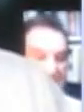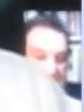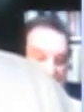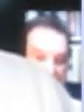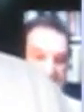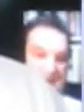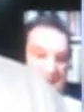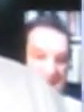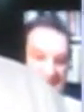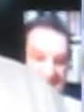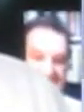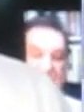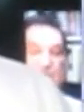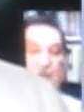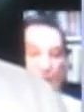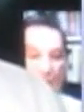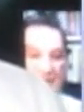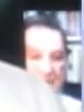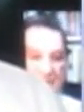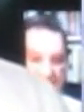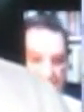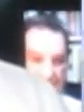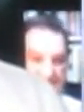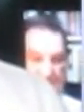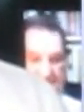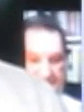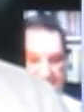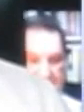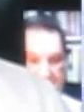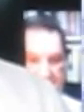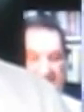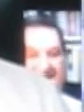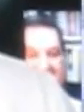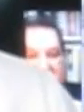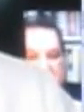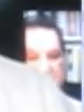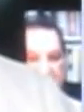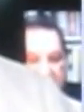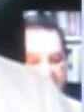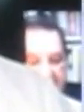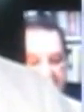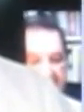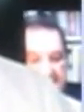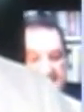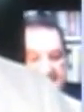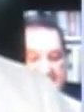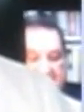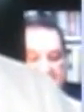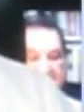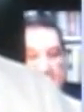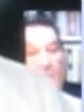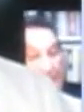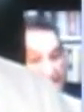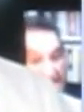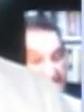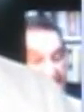σε αντιπερισπασμό να κάνει έρευνες εκεί που έκανε, να κάνει γεώτρηση εκεί που έκανε έρευνες στο Roots Race στα ανοιχτά